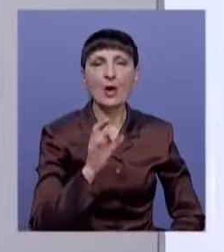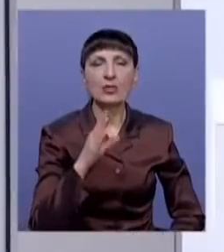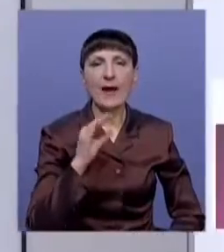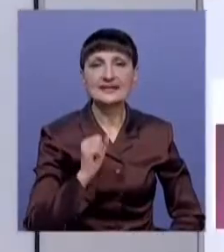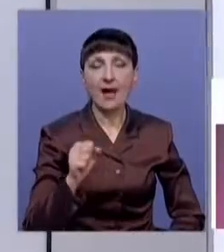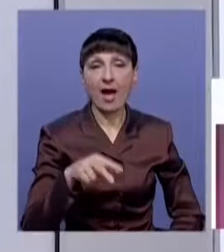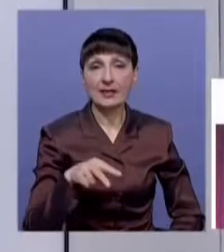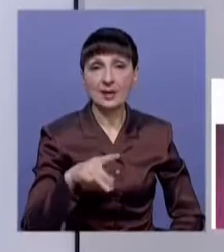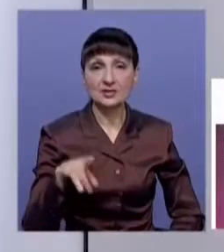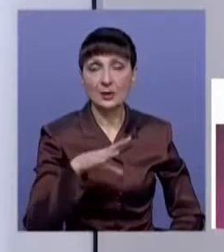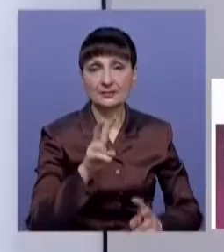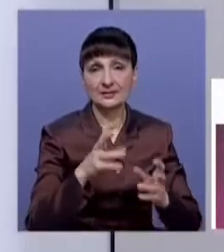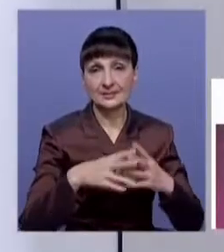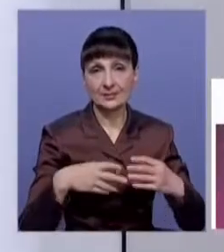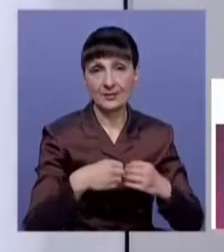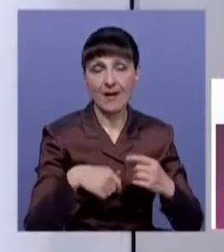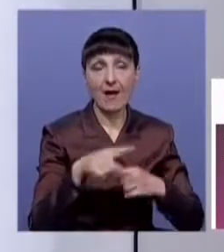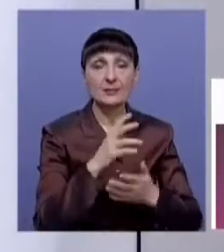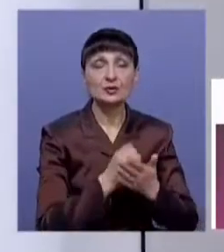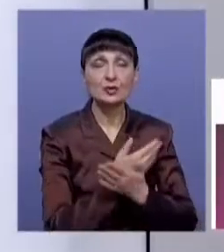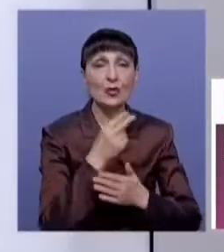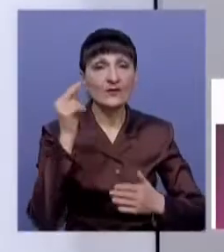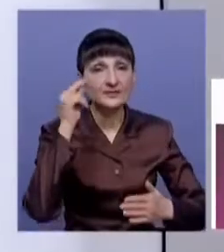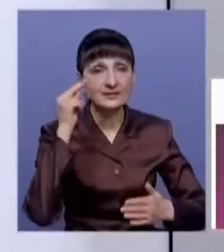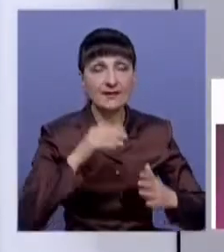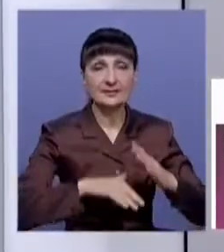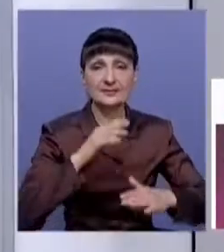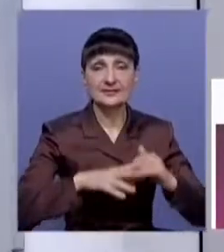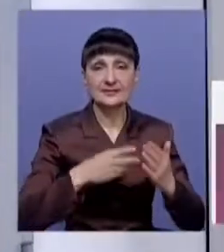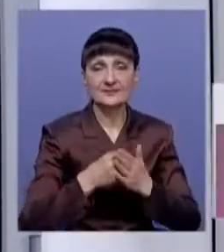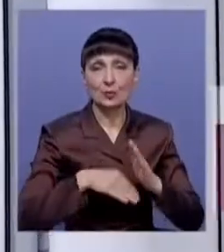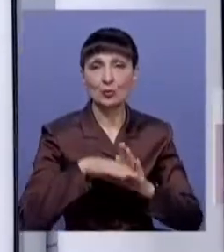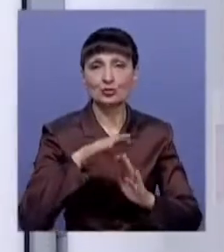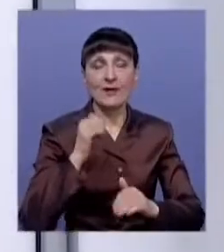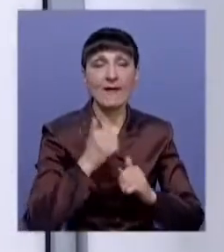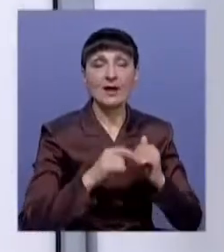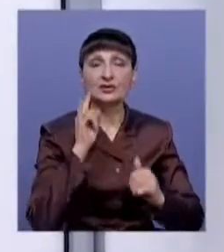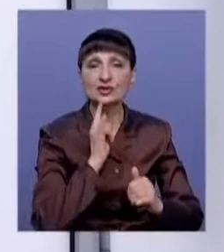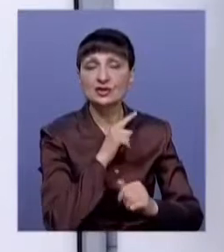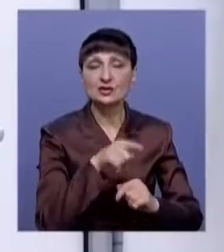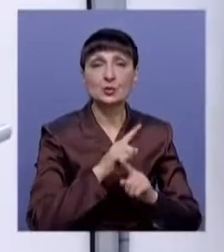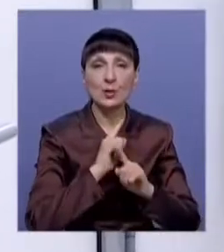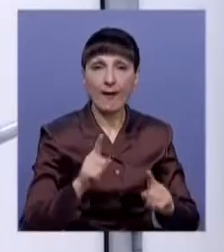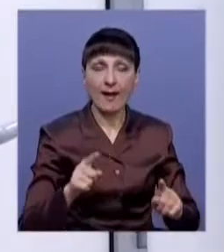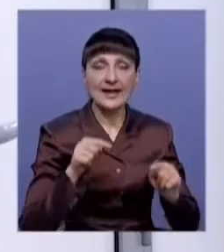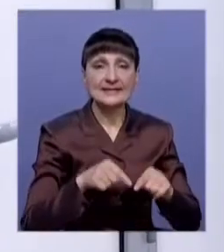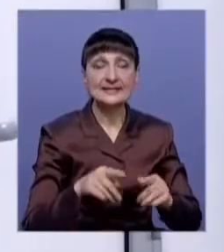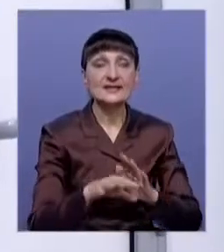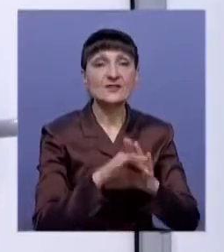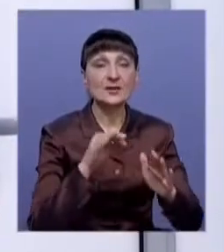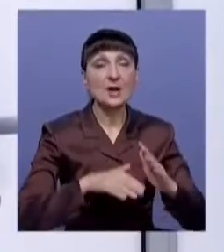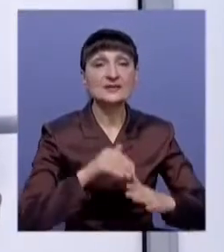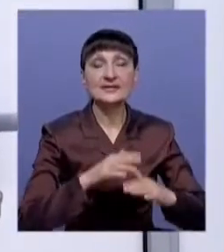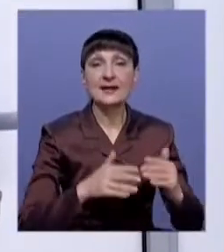района как одна большая семья здесь они получают новое знание совершенствует свои навыки каждая женщина тут уникально здесь они выбирают